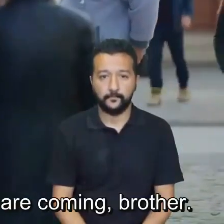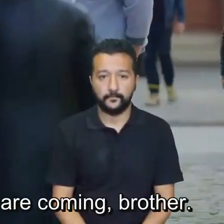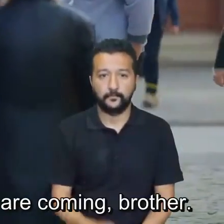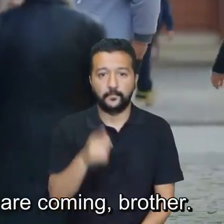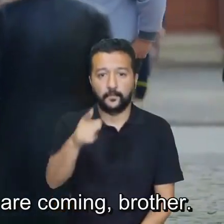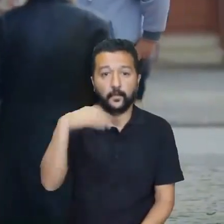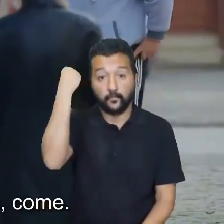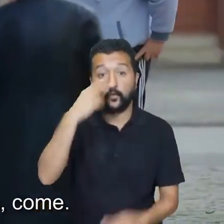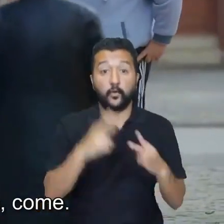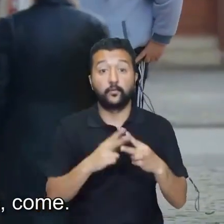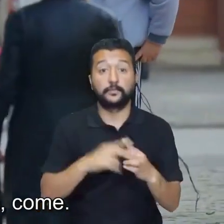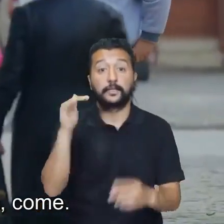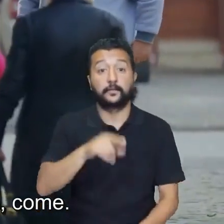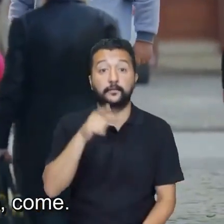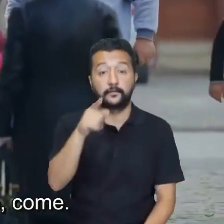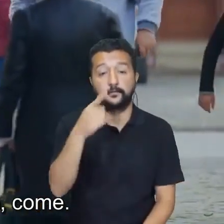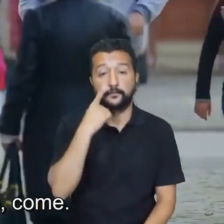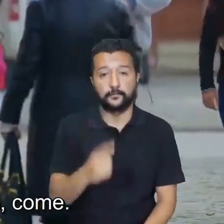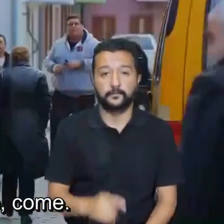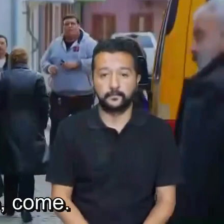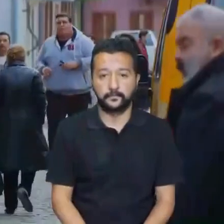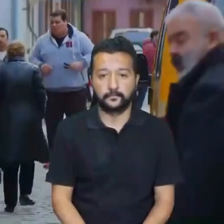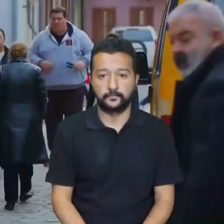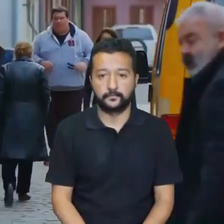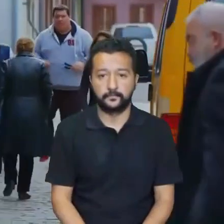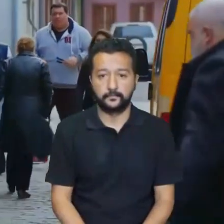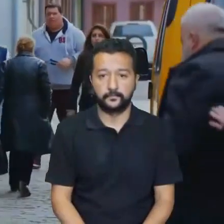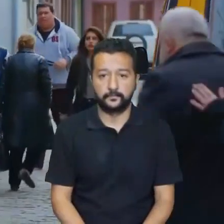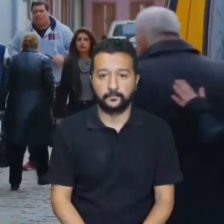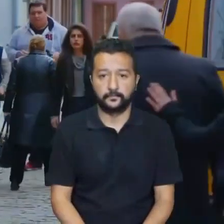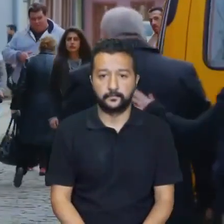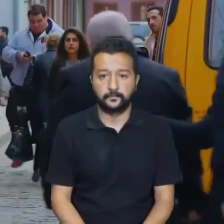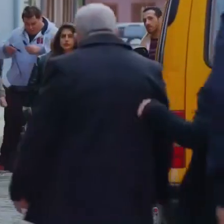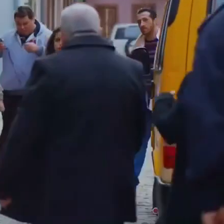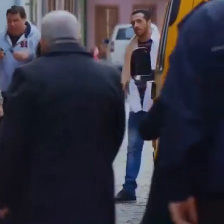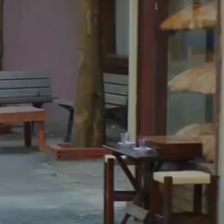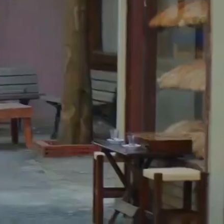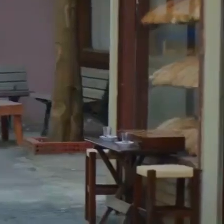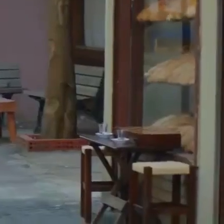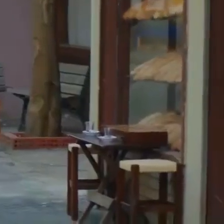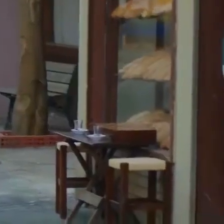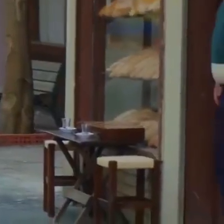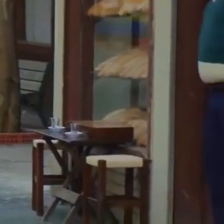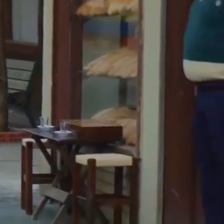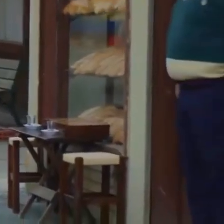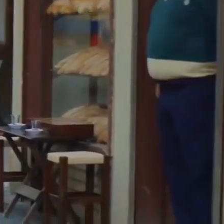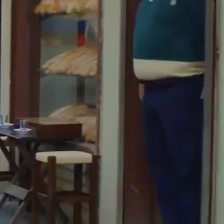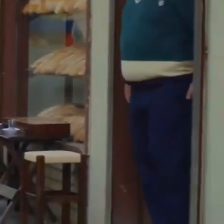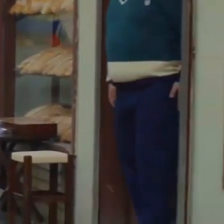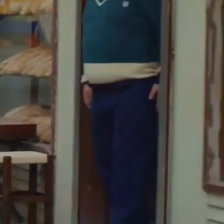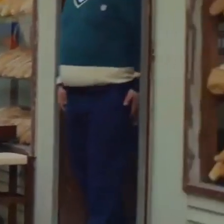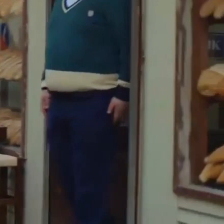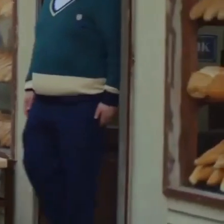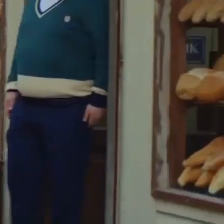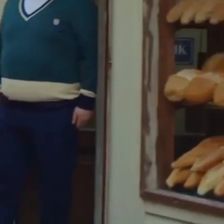Aha, muhtarlık komiser geliyor. Anam, hadi yürü beyler. İlyas geçerken yandaki küçük hastanenin camını çaldı. Göbekli kısa